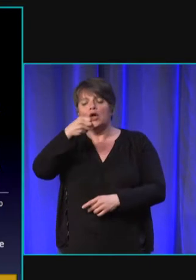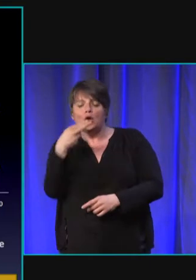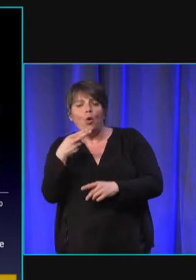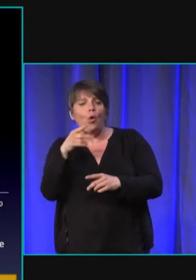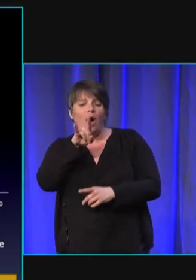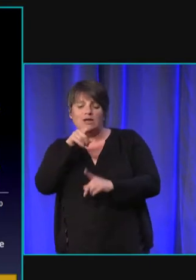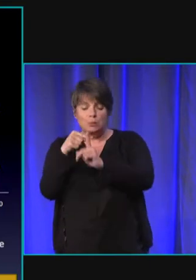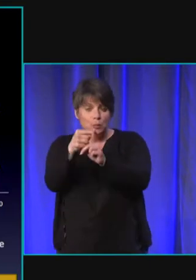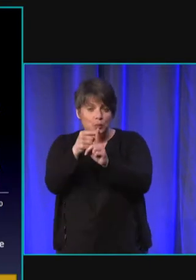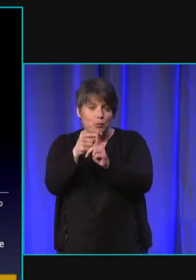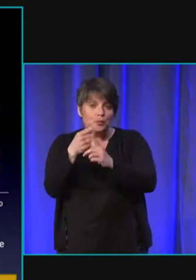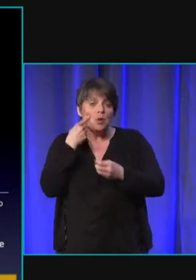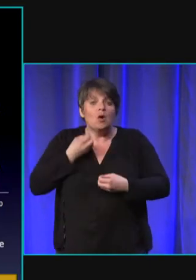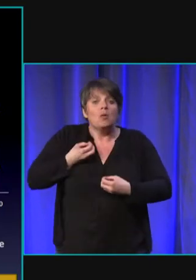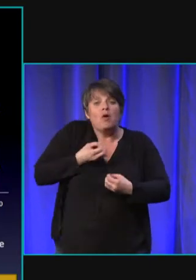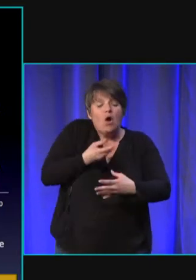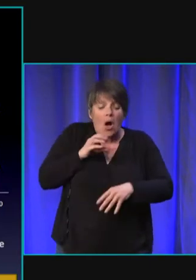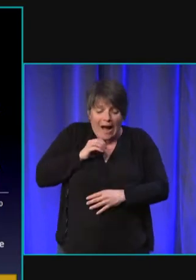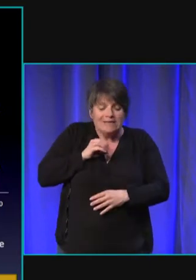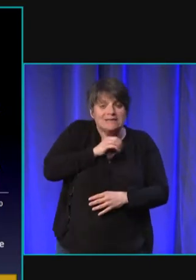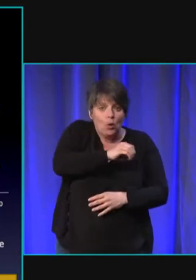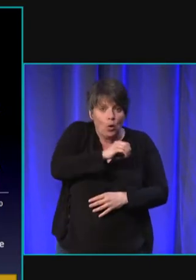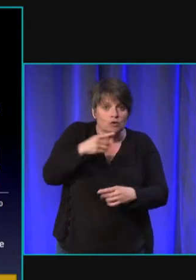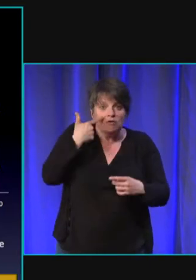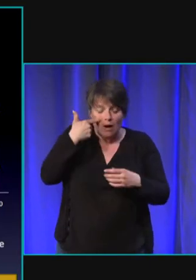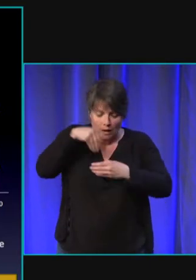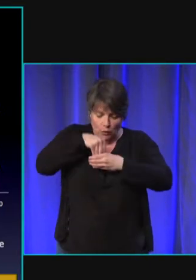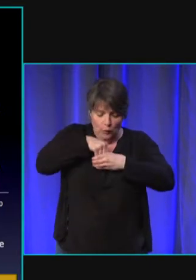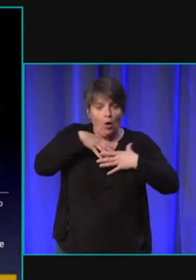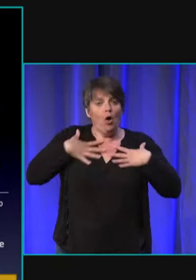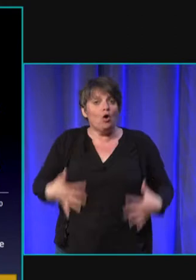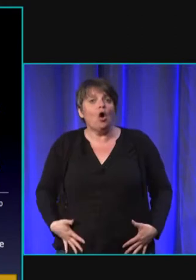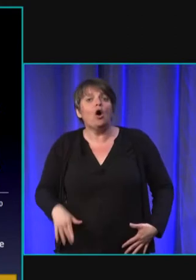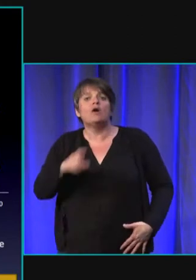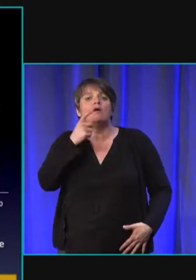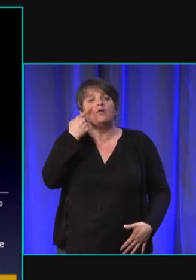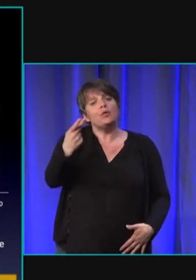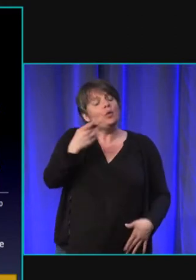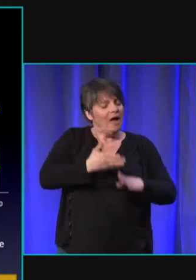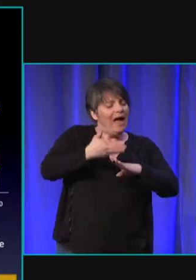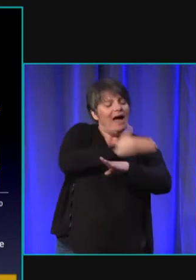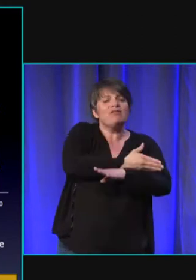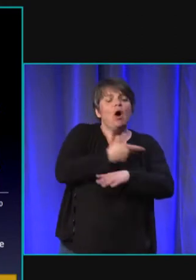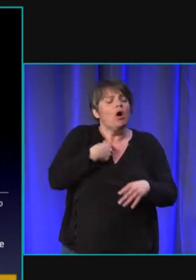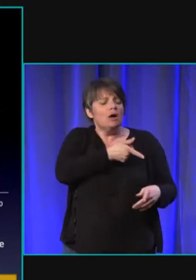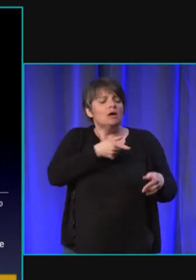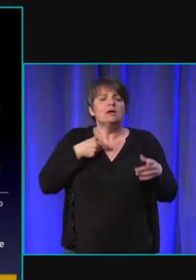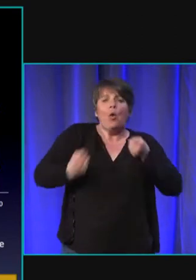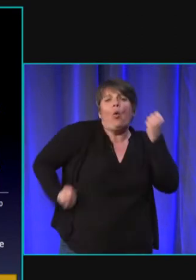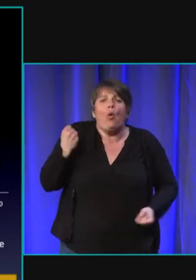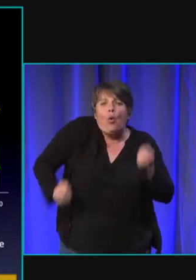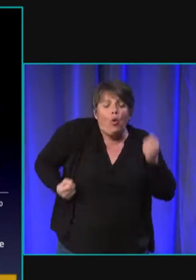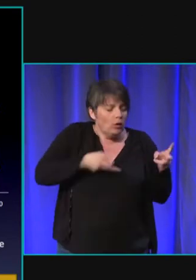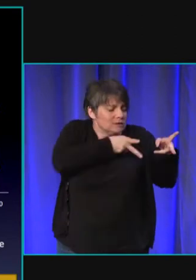créent l'acidose, vous voyez que sur la série de sprints que je vous ai présentée précédemment, c'est-à-dire 10 sprints de 10 secondes, avec